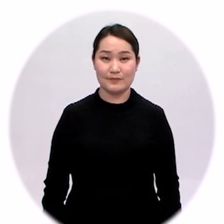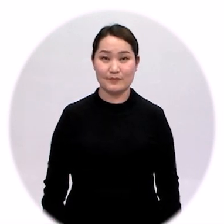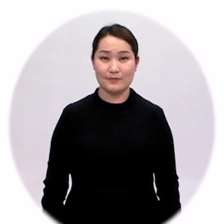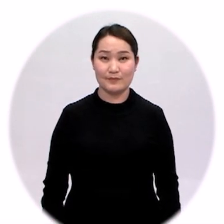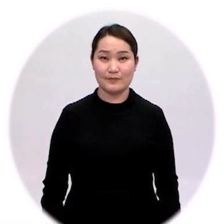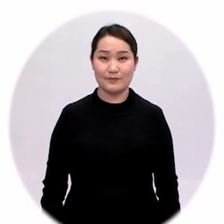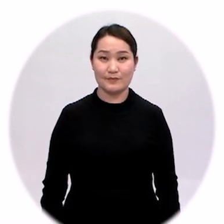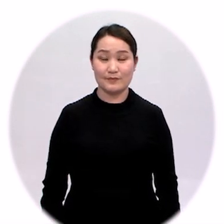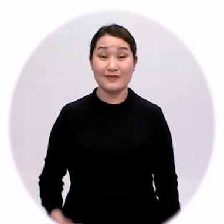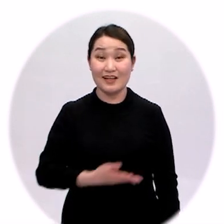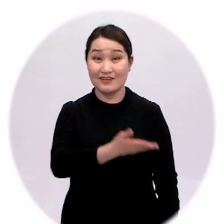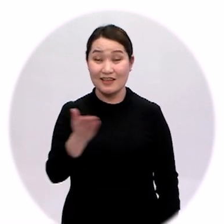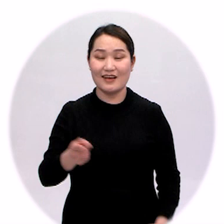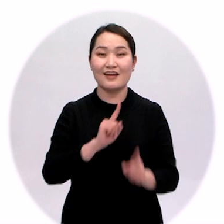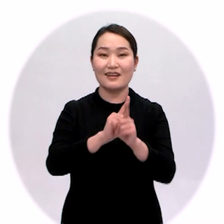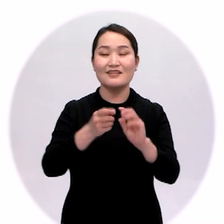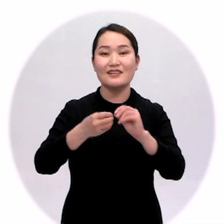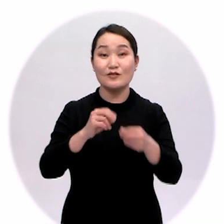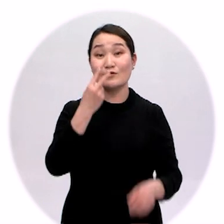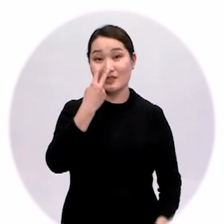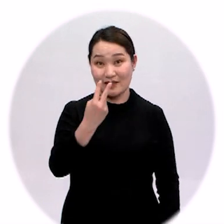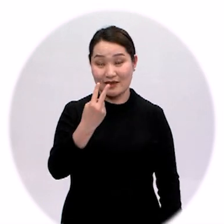үзээрэй. Адилхан харагдаж байна уу хүүхдүүдээ?